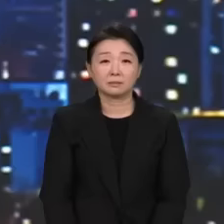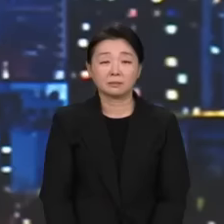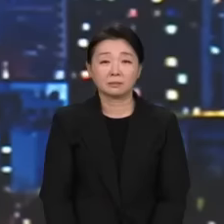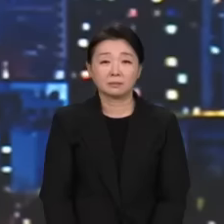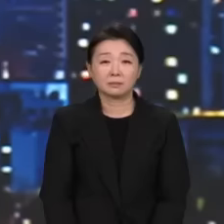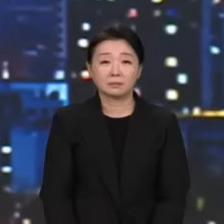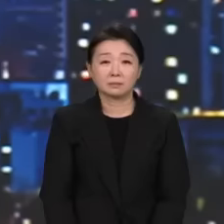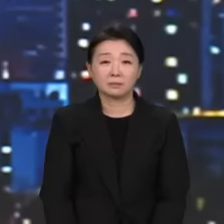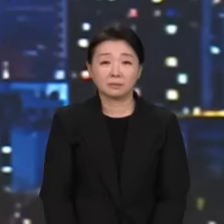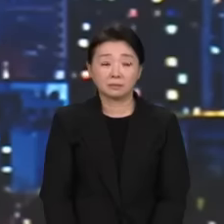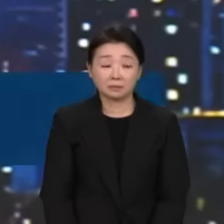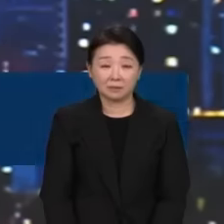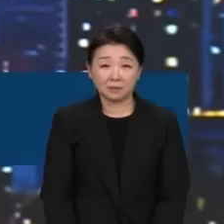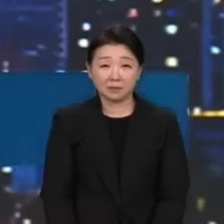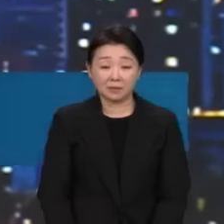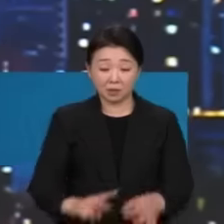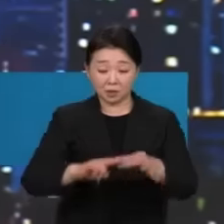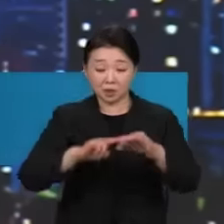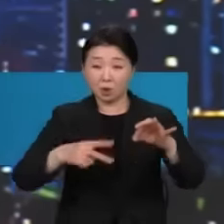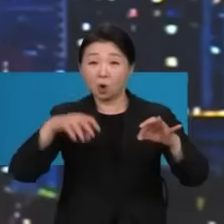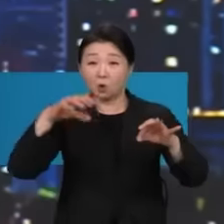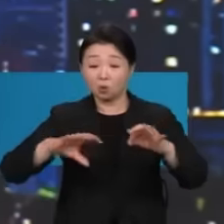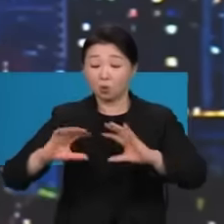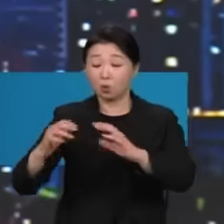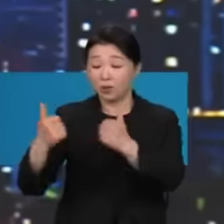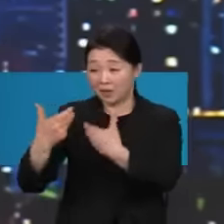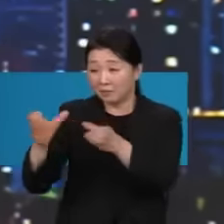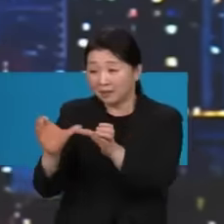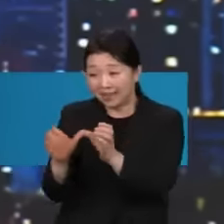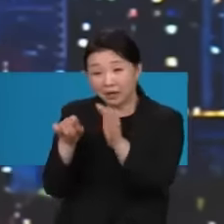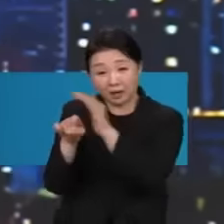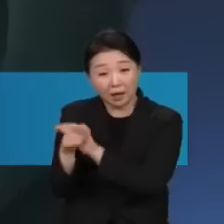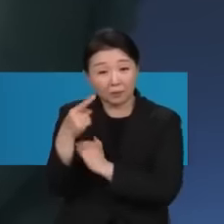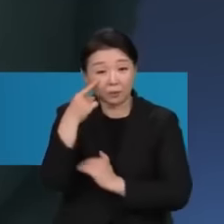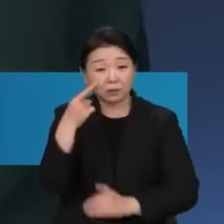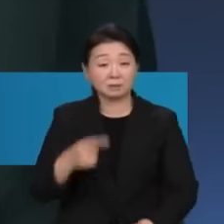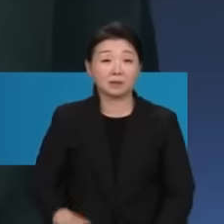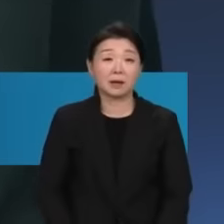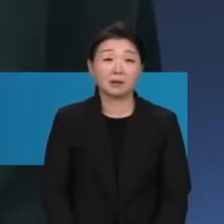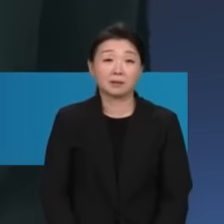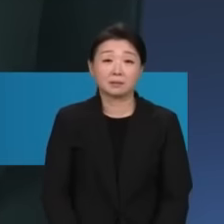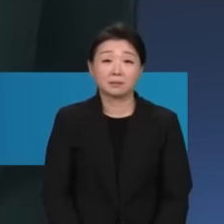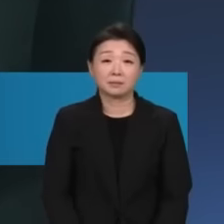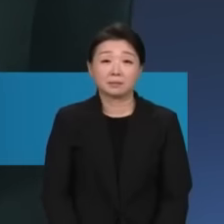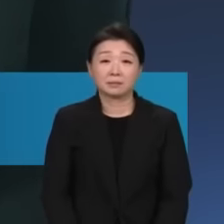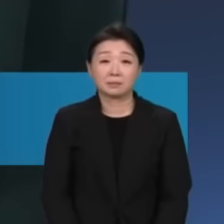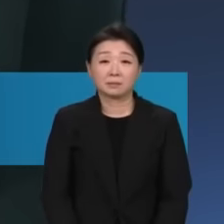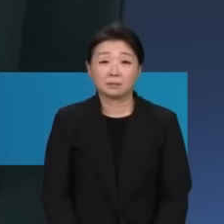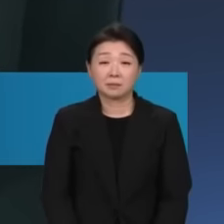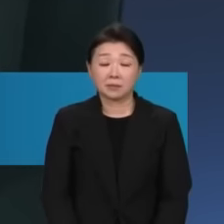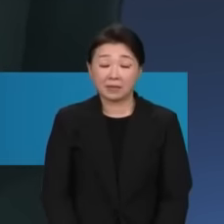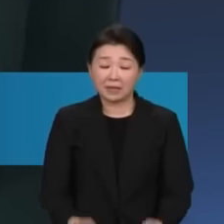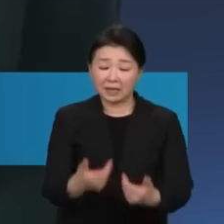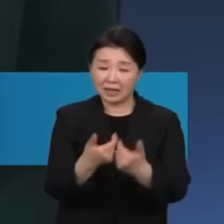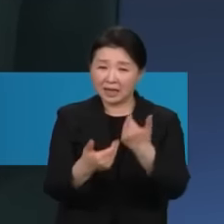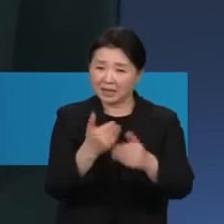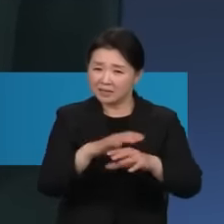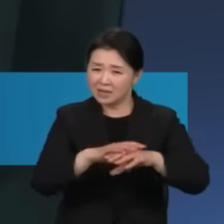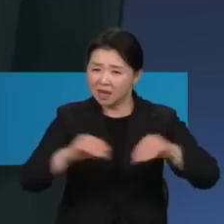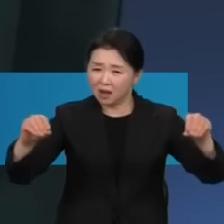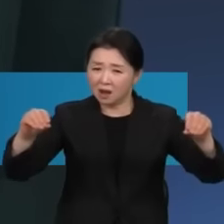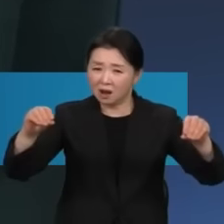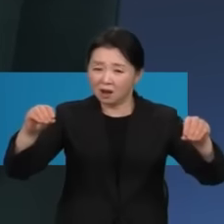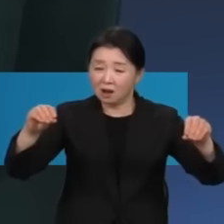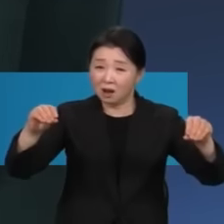네, 이어서 바로 여의도 국민의힘 당사로 가보겠습니다. 자, 배양신 기자, 이제 갈등이 봉합되나